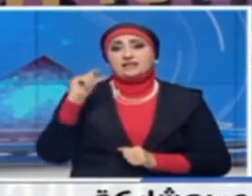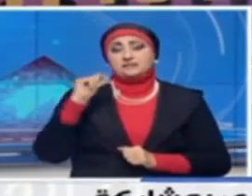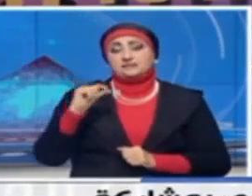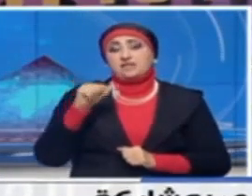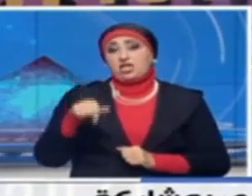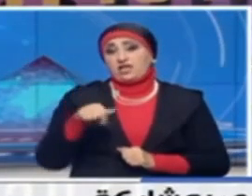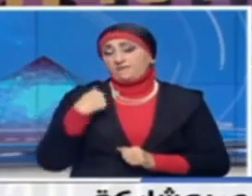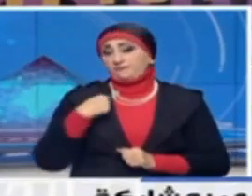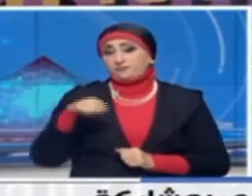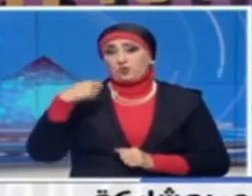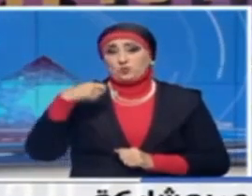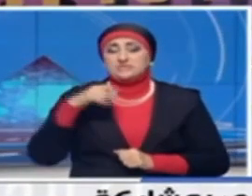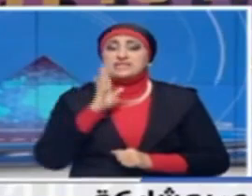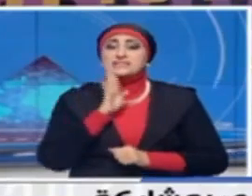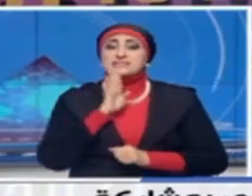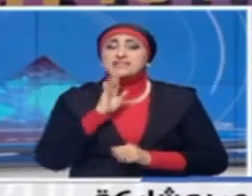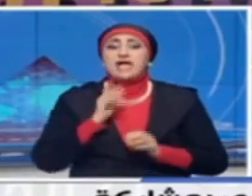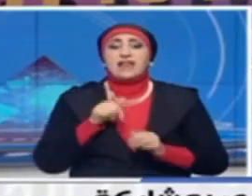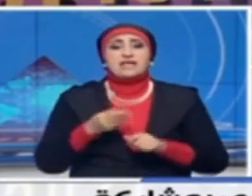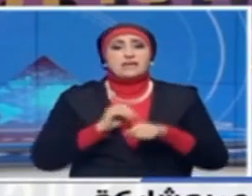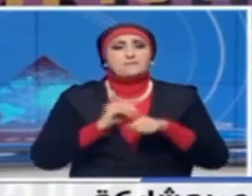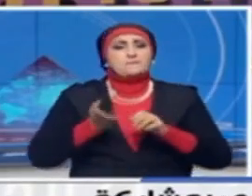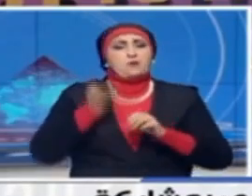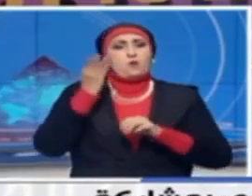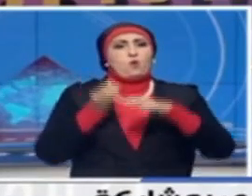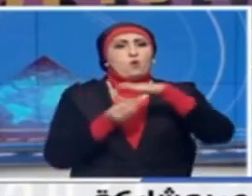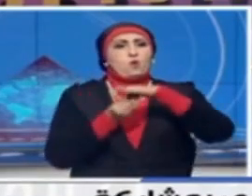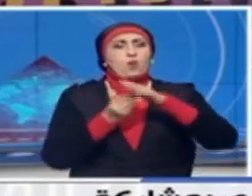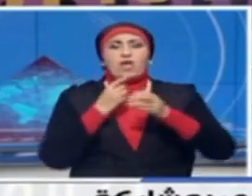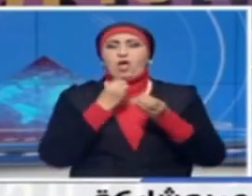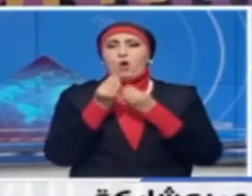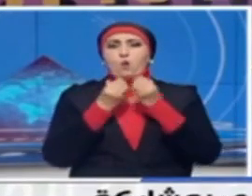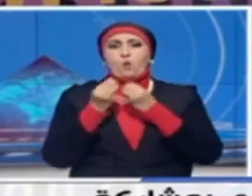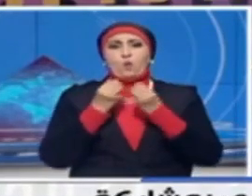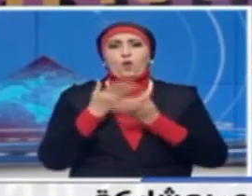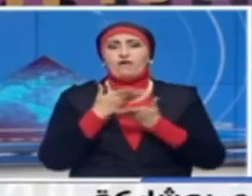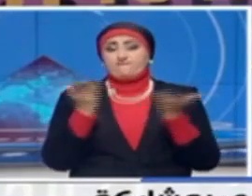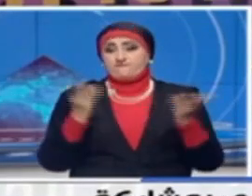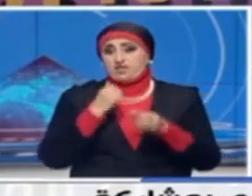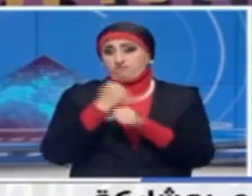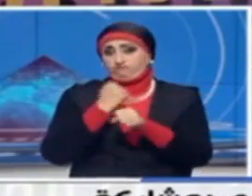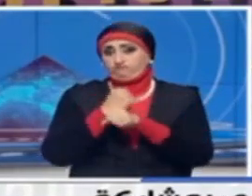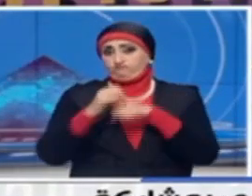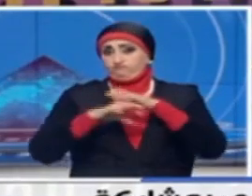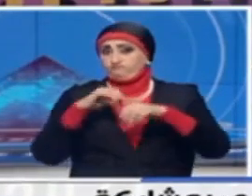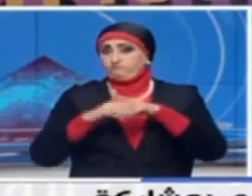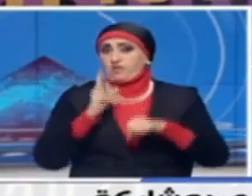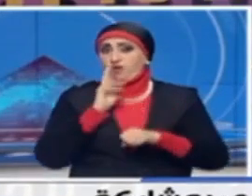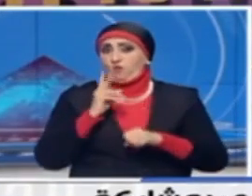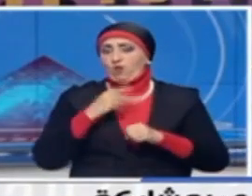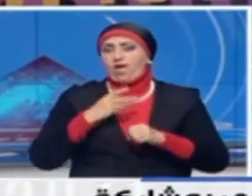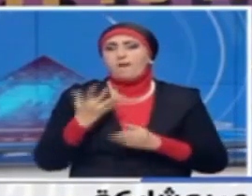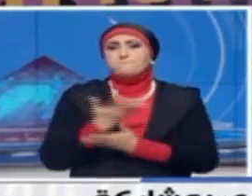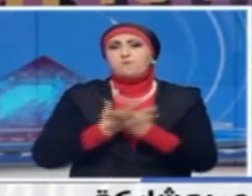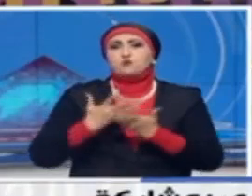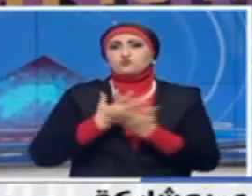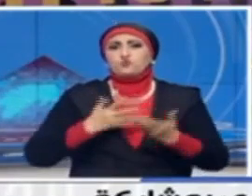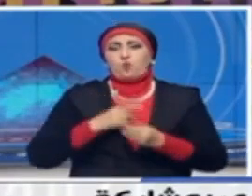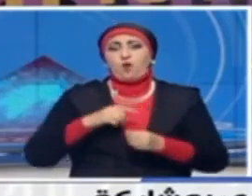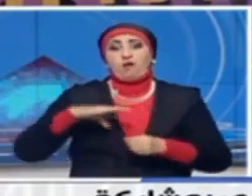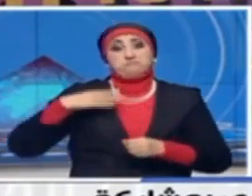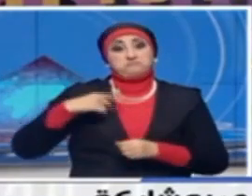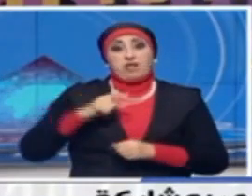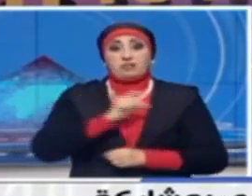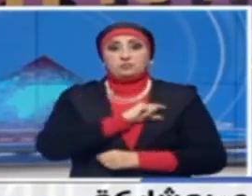التعليم العالي والبحث العلمي تفقد منصة للحوار وريادة الأعمال، شهدت إقبالا كبيرا من